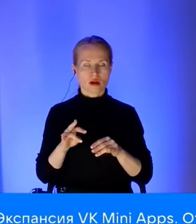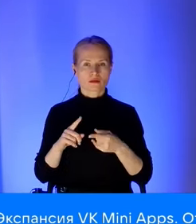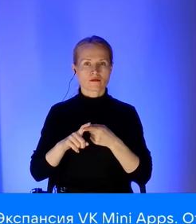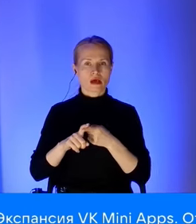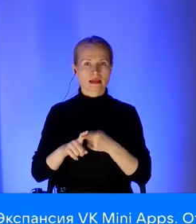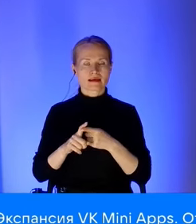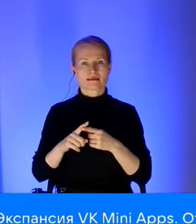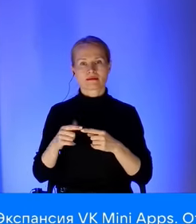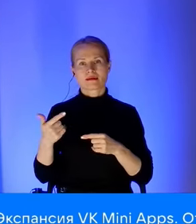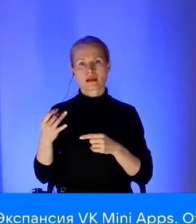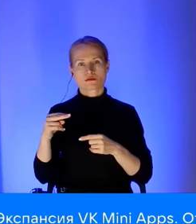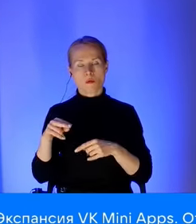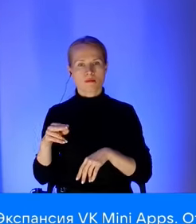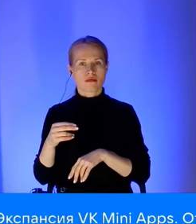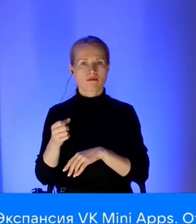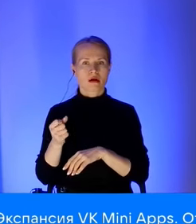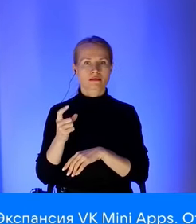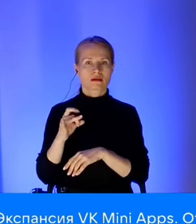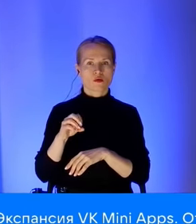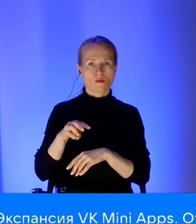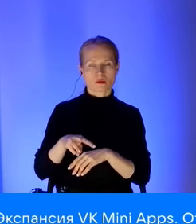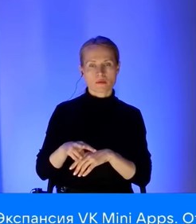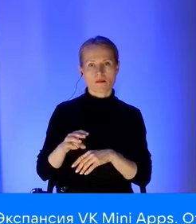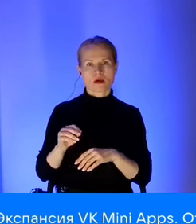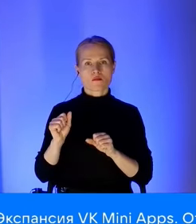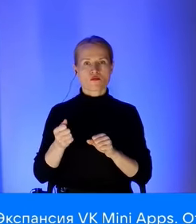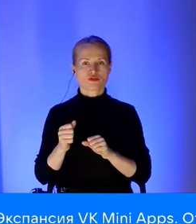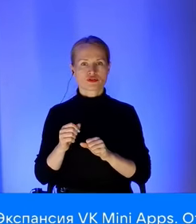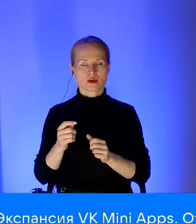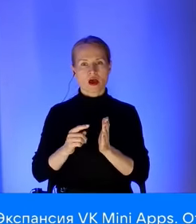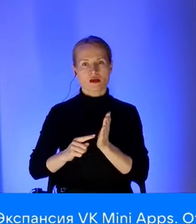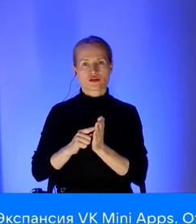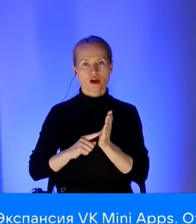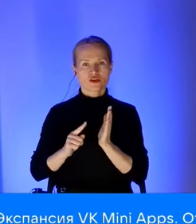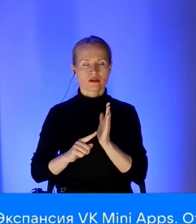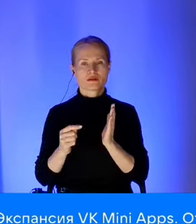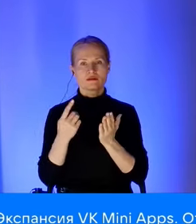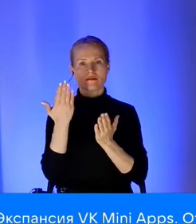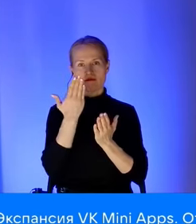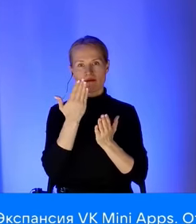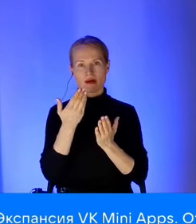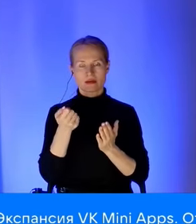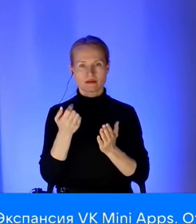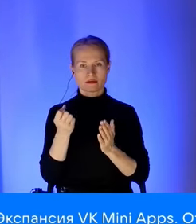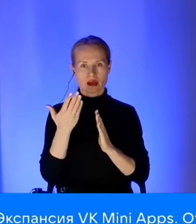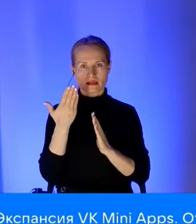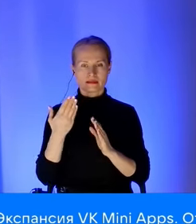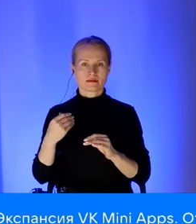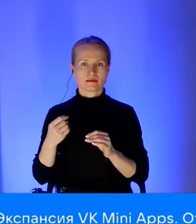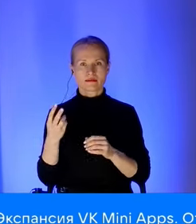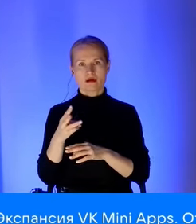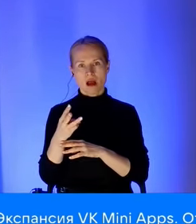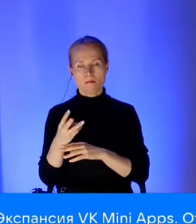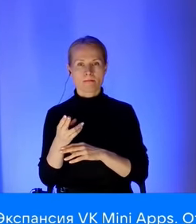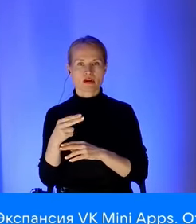связанные с гироскопом, акселерометром. Можно Touch ID вызвать на самом деле, Face ID. Можно камеру вызвать, GPS